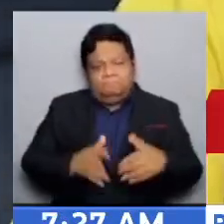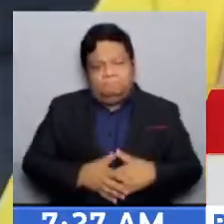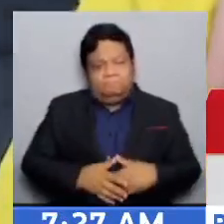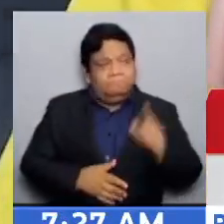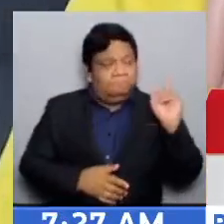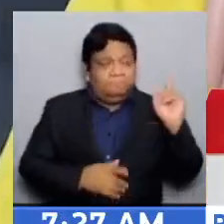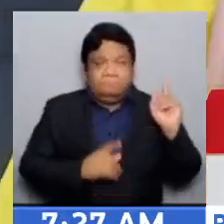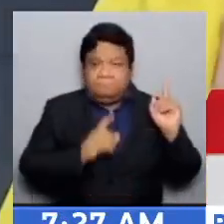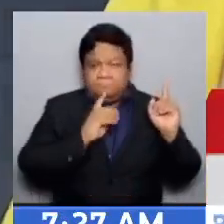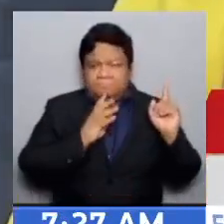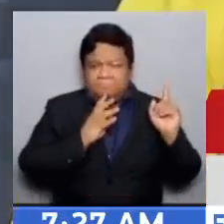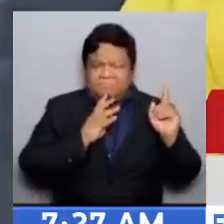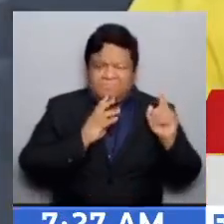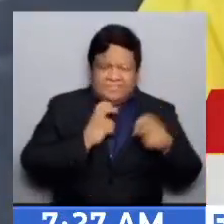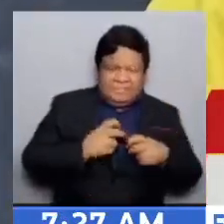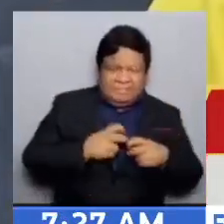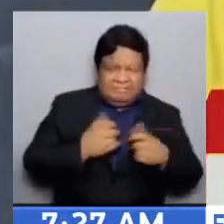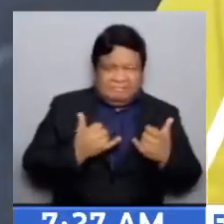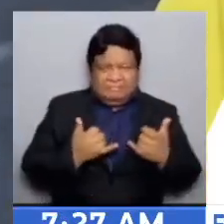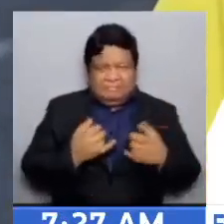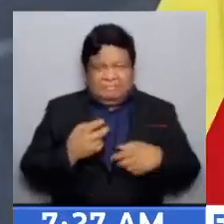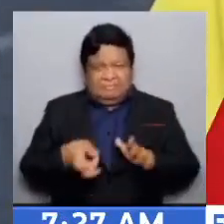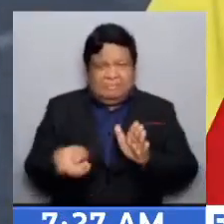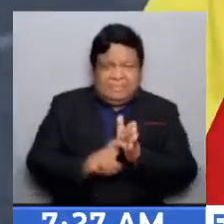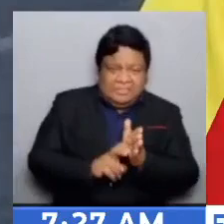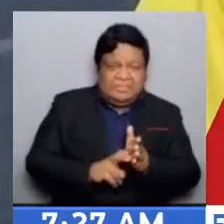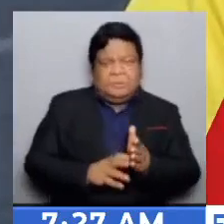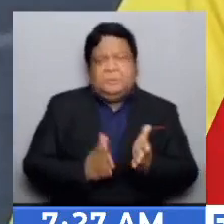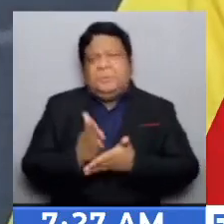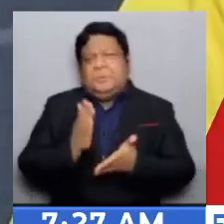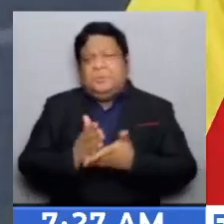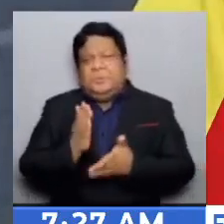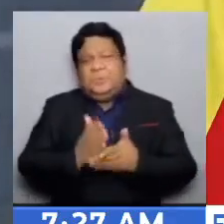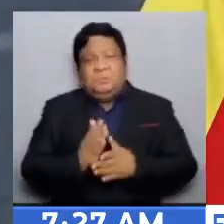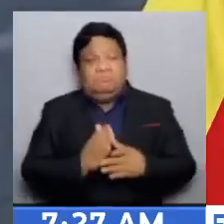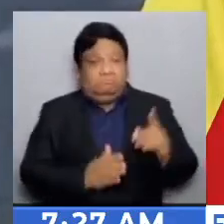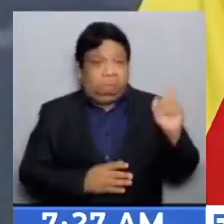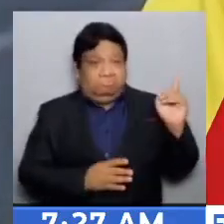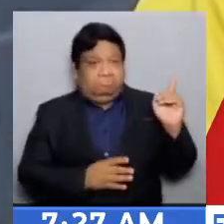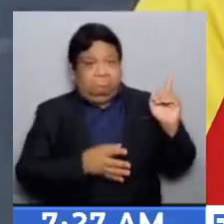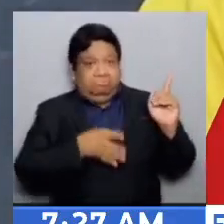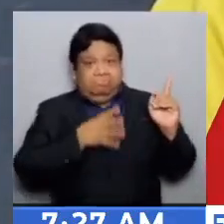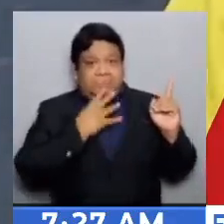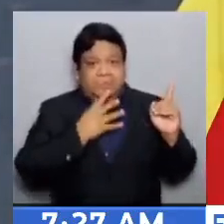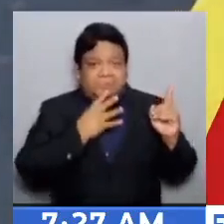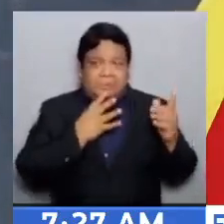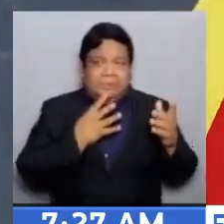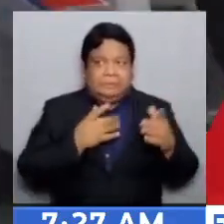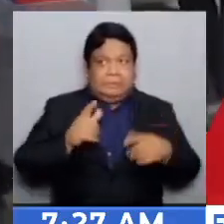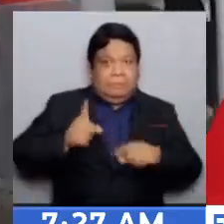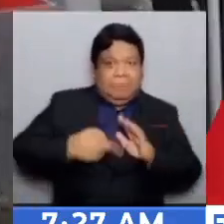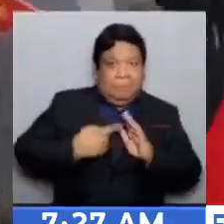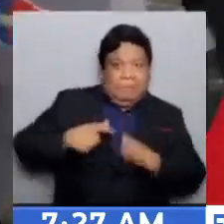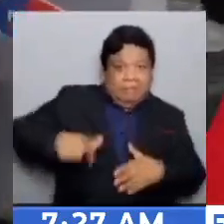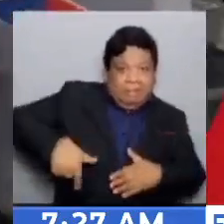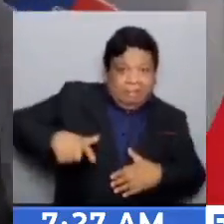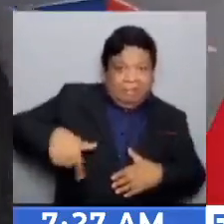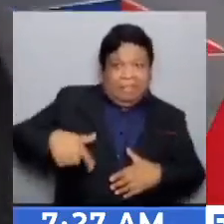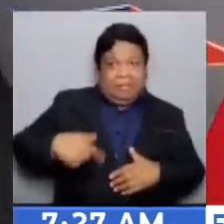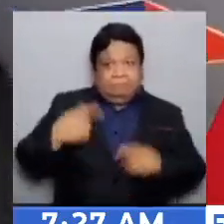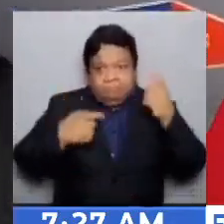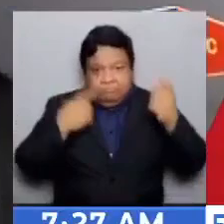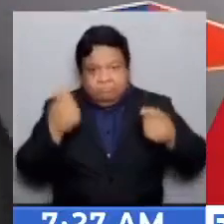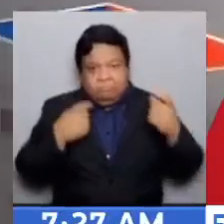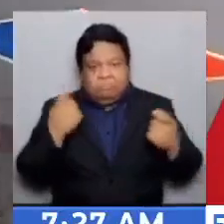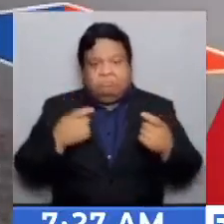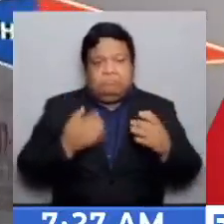ngayon sumakay Tsaka, minsan nalilate na rin kami, yung iba nagmamadali. Pero bago pa man